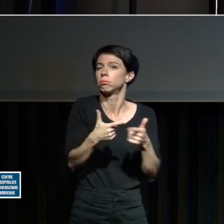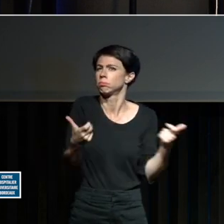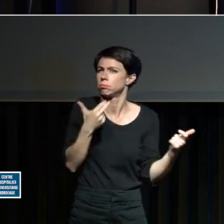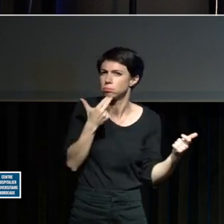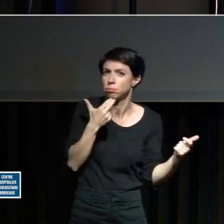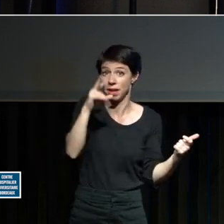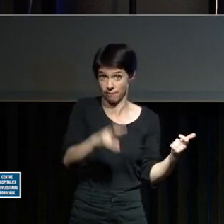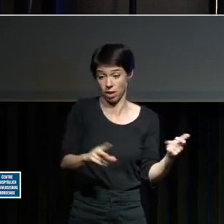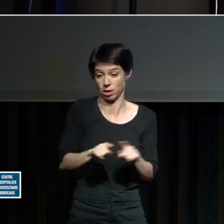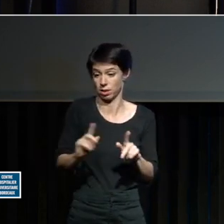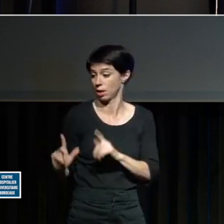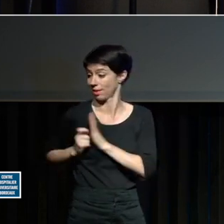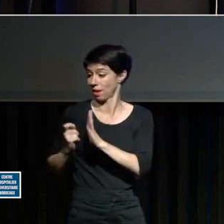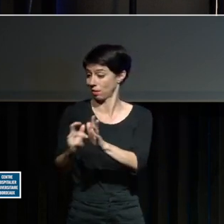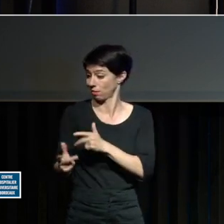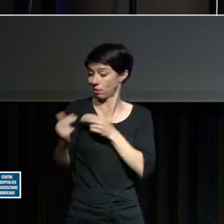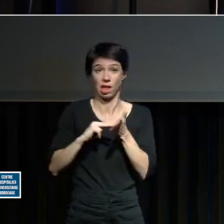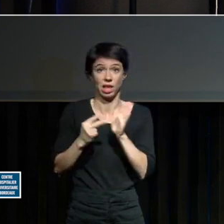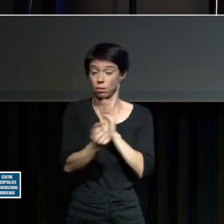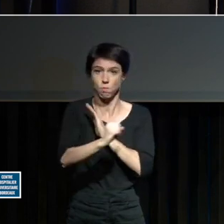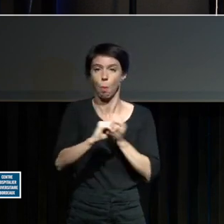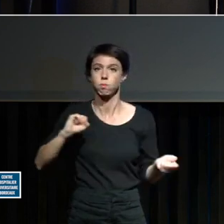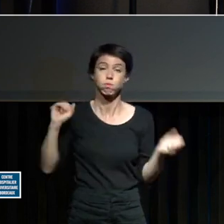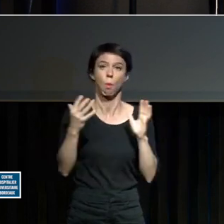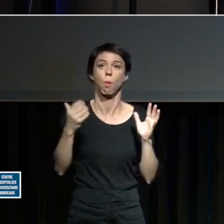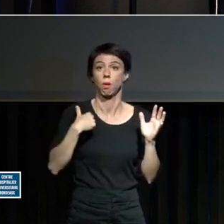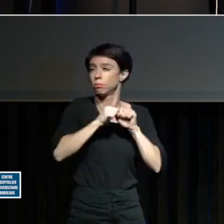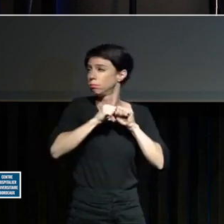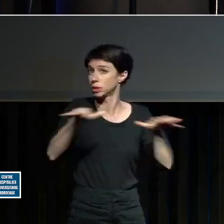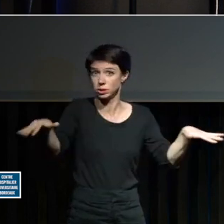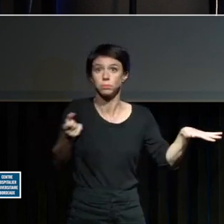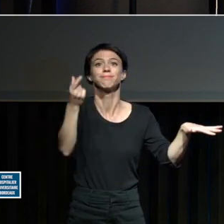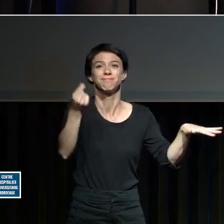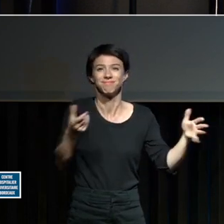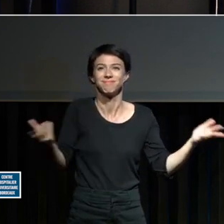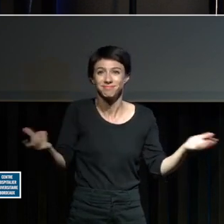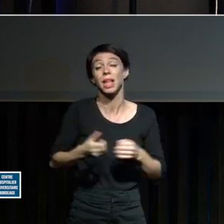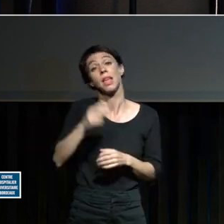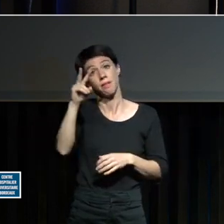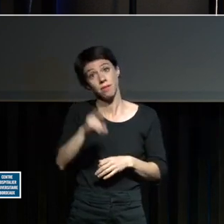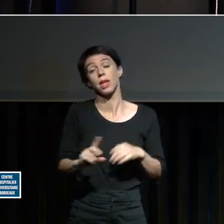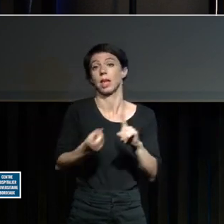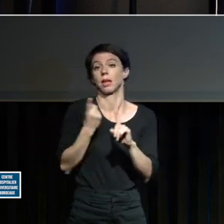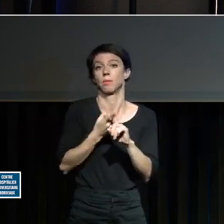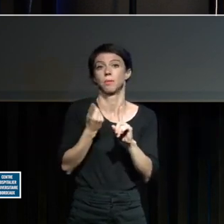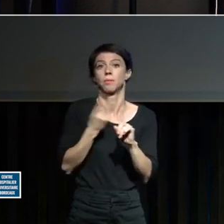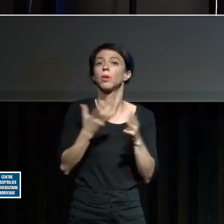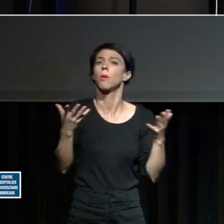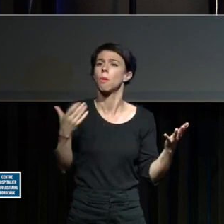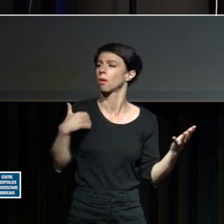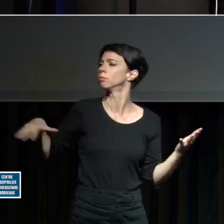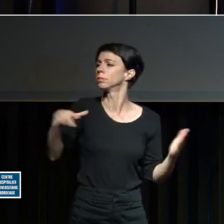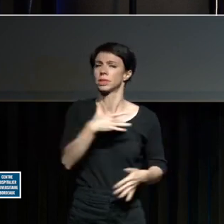extrêmement rapide sur le plan technologique. Et donc, il est important de rappeler que tout questionnement et toute recherche sur le plan médical